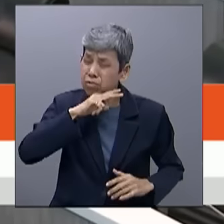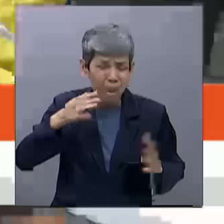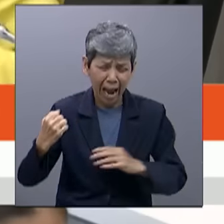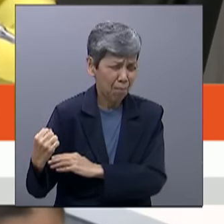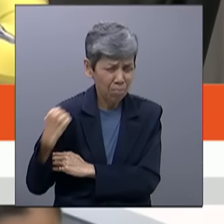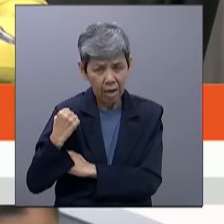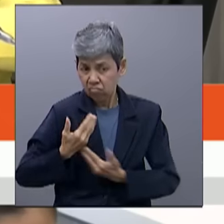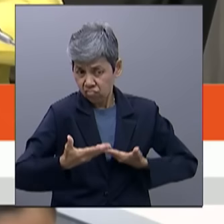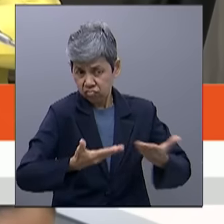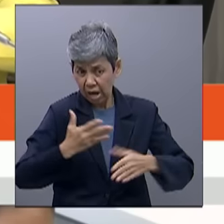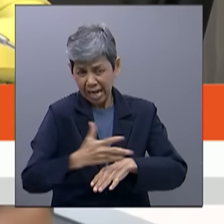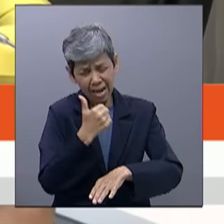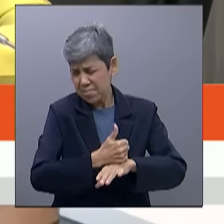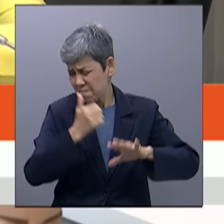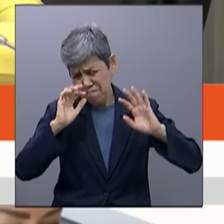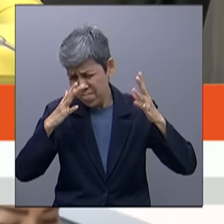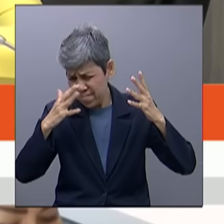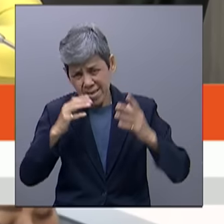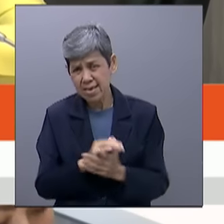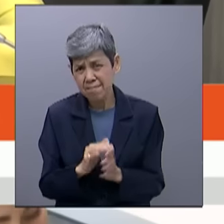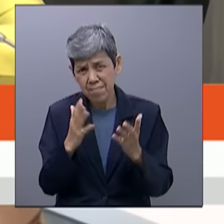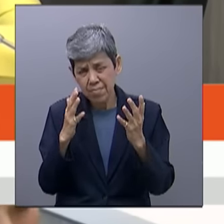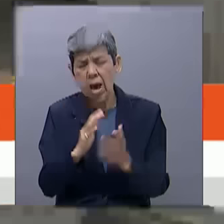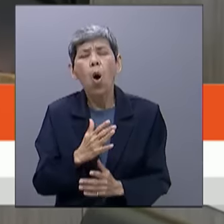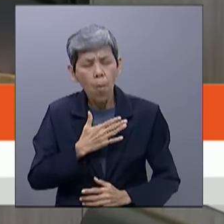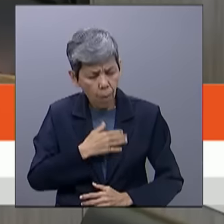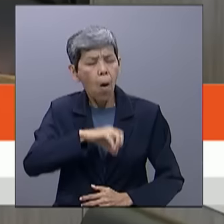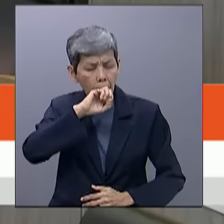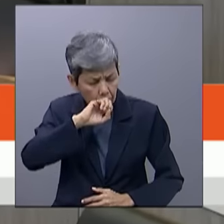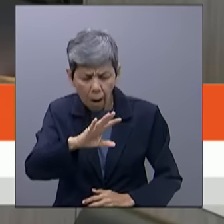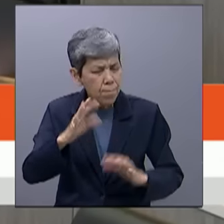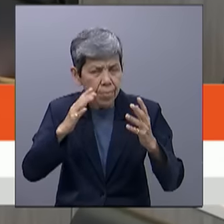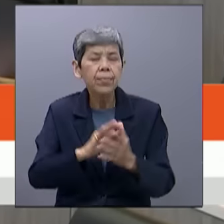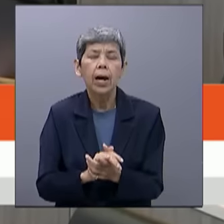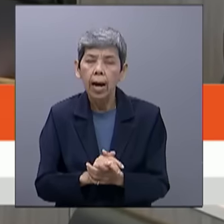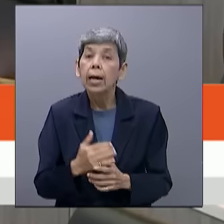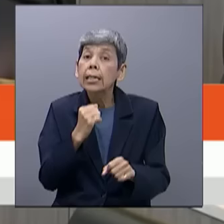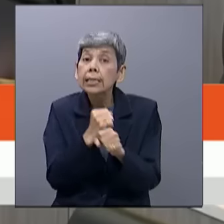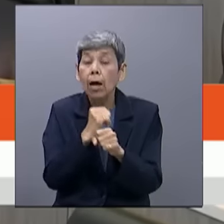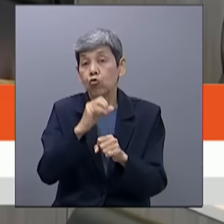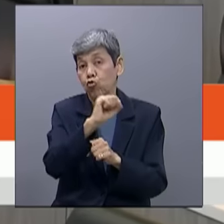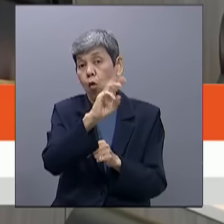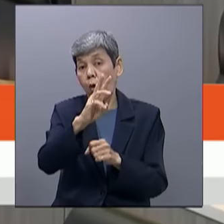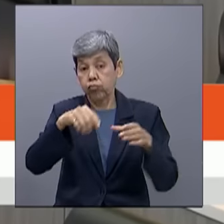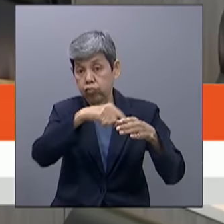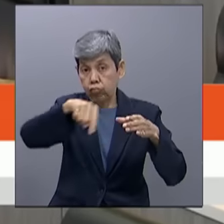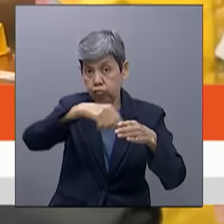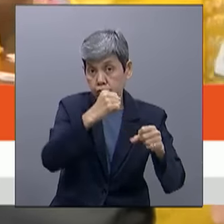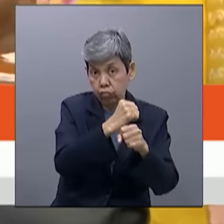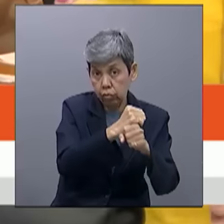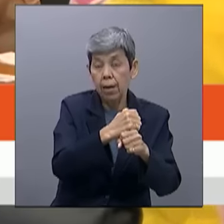าจต่อรองทางการเมืองใดๆทั้งสิ้นผมยืนยันเพียงแต่จะทำให้วุฒิสภาเข้มข้นขึ้น